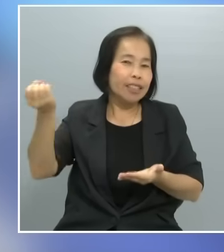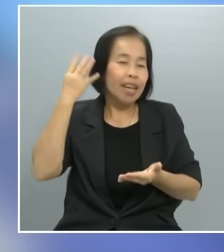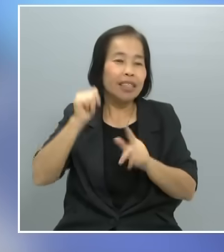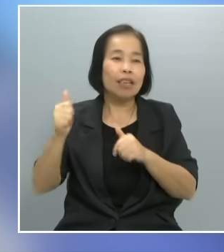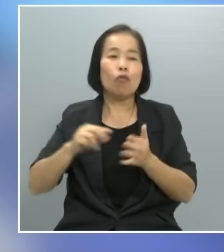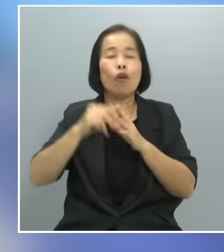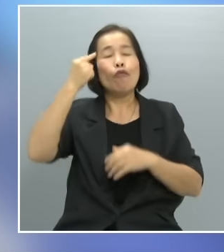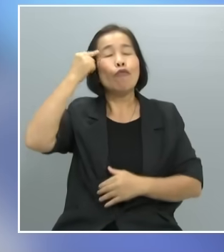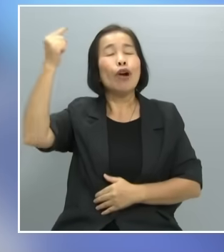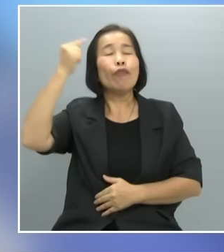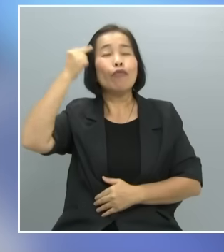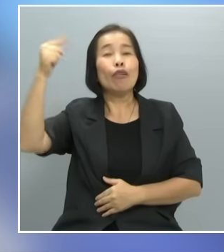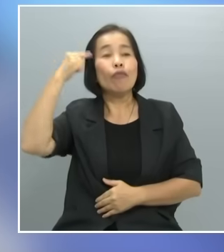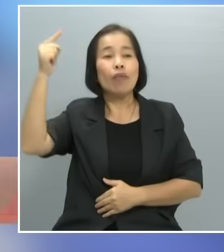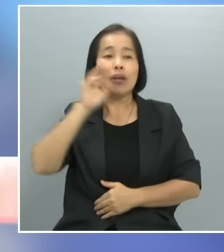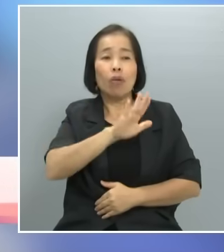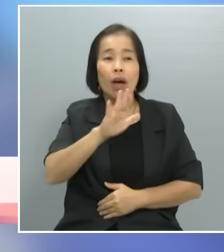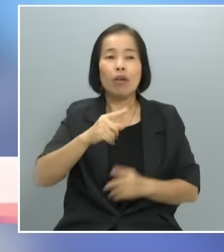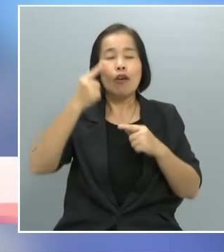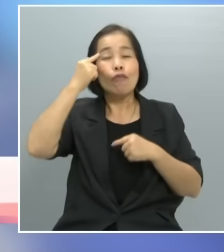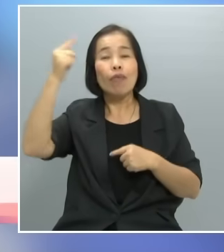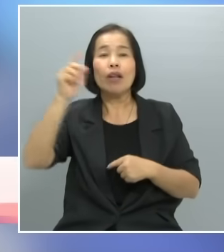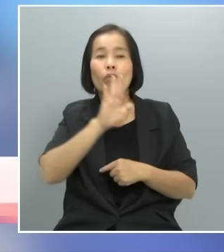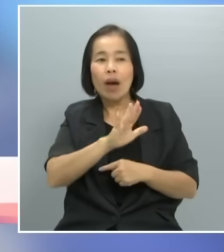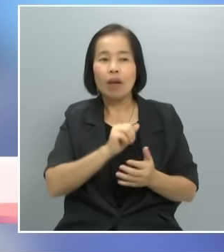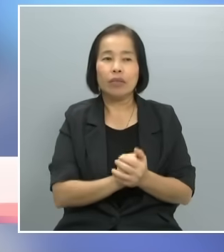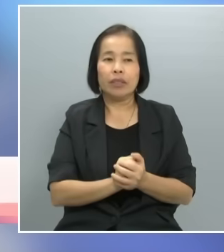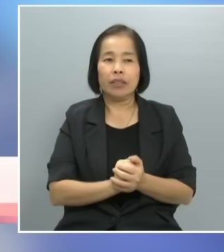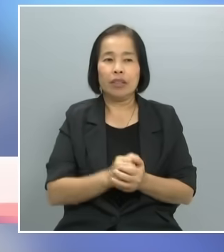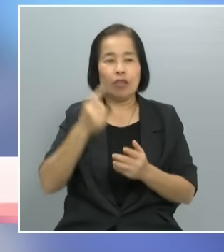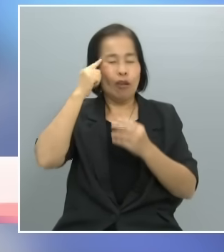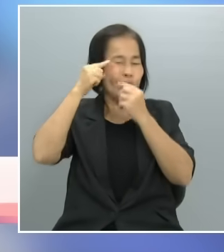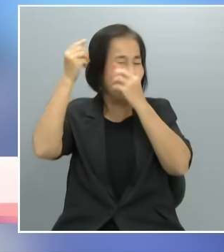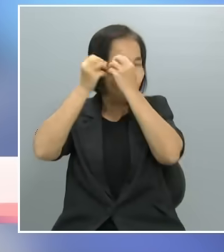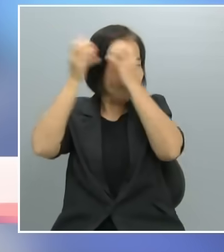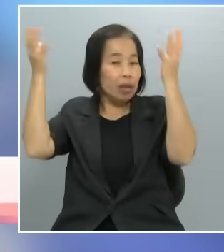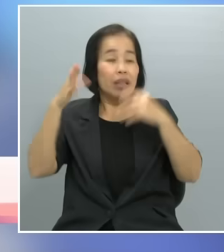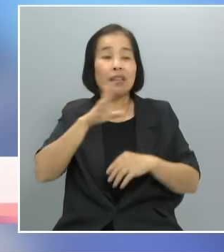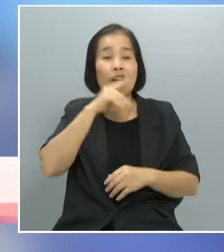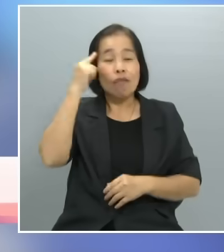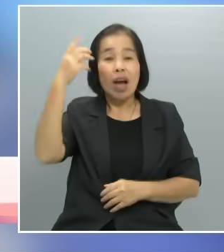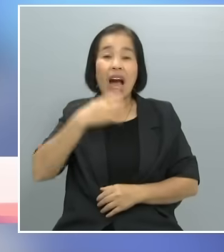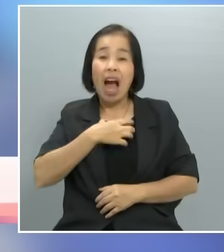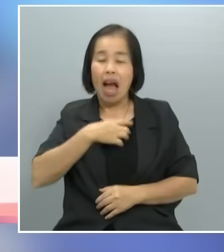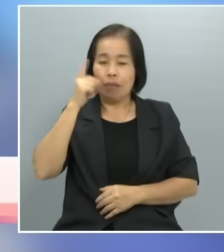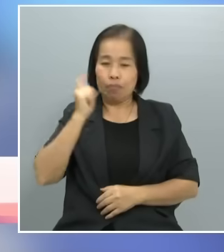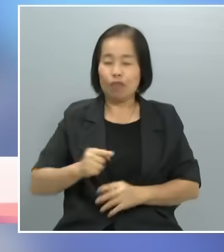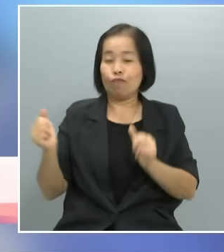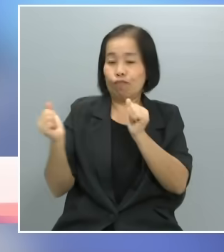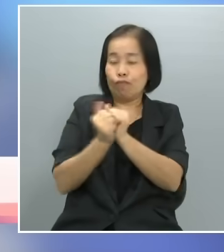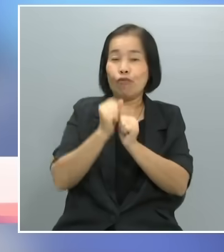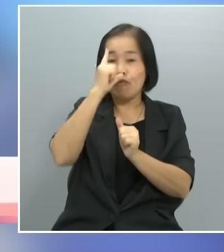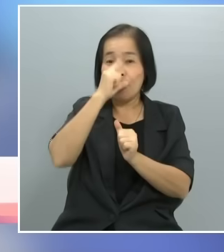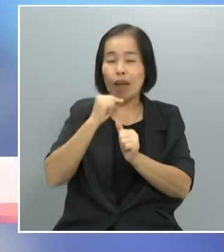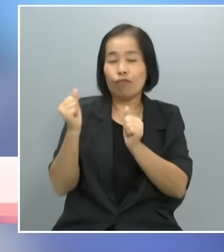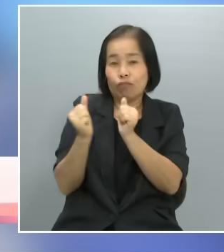ความฝันที่มันไม่ได้ผิดถ้าคุณฝันทั้งทีคุณต้องฝันให้มันยิ่งใหญ่ไปเลยถ้าคุณฝันอยากจะเป็นมาดามคุณต้องทำความ